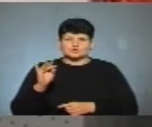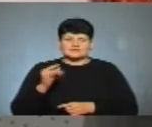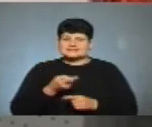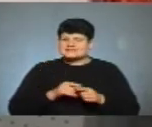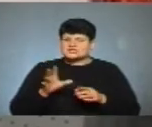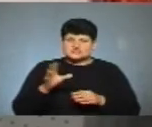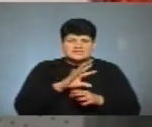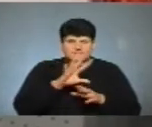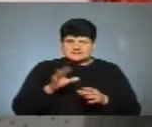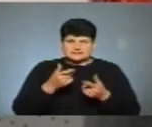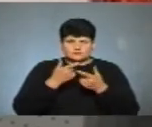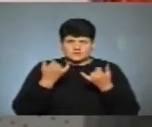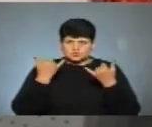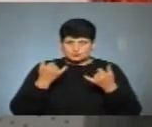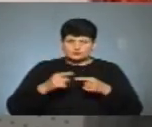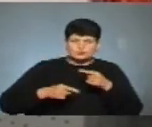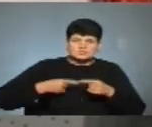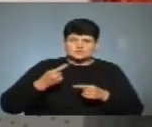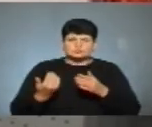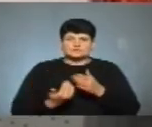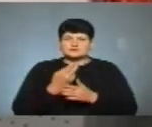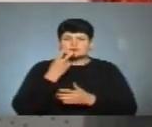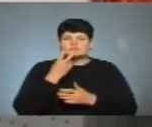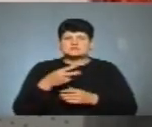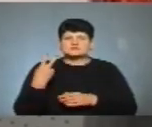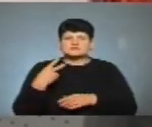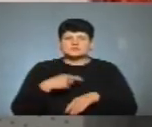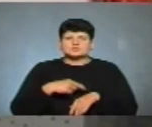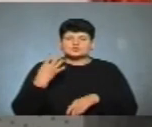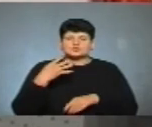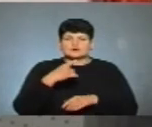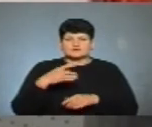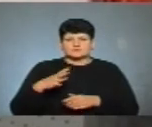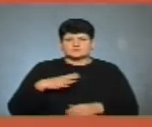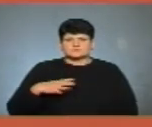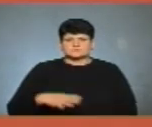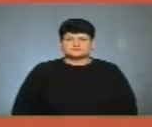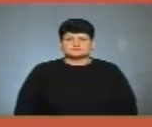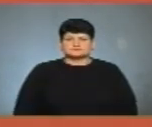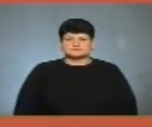вся інформація на сьогодні, тому наступний випуск дивіться о 20:40. Дочекайтеся.